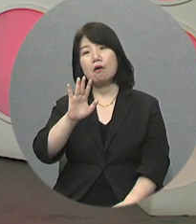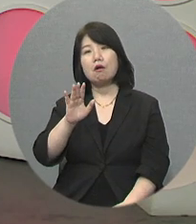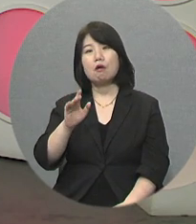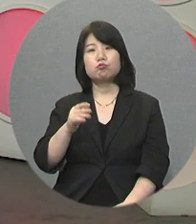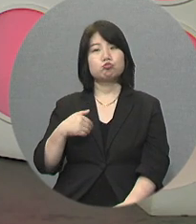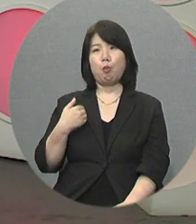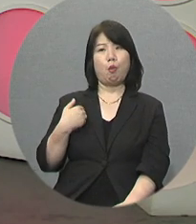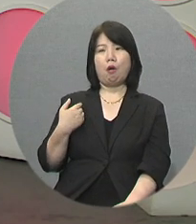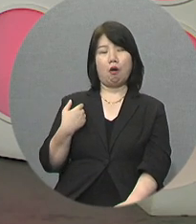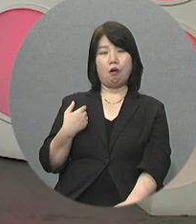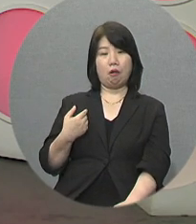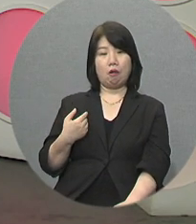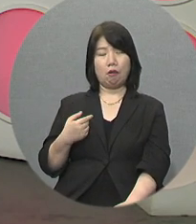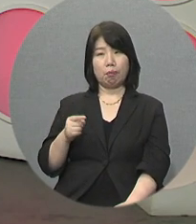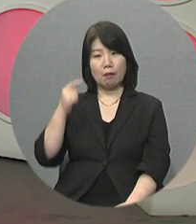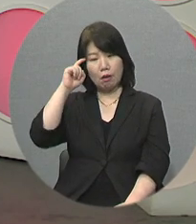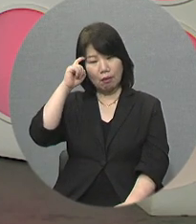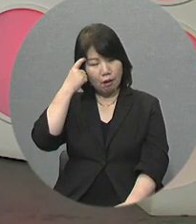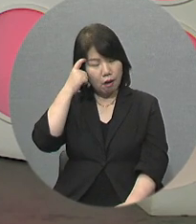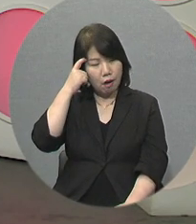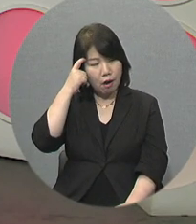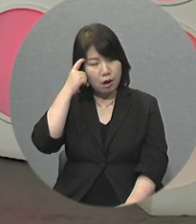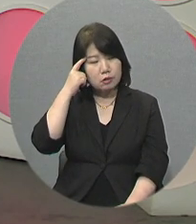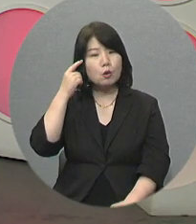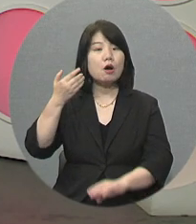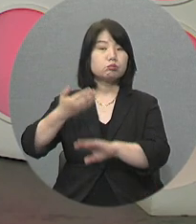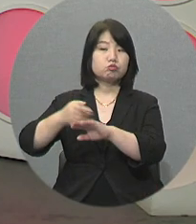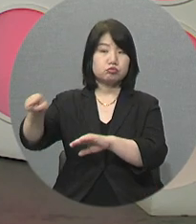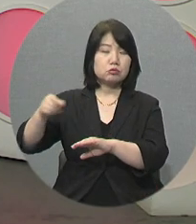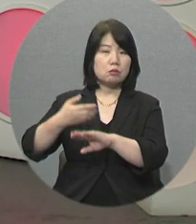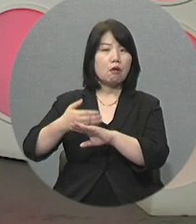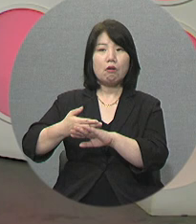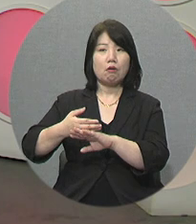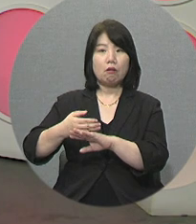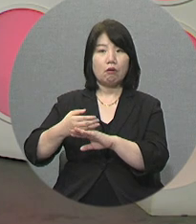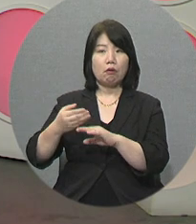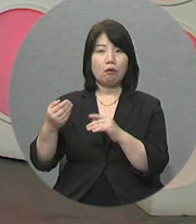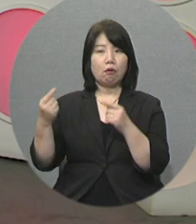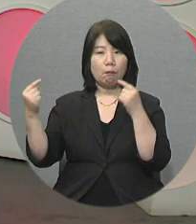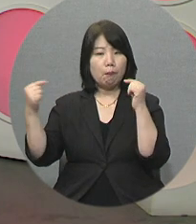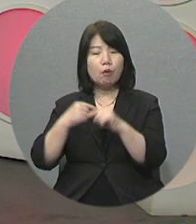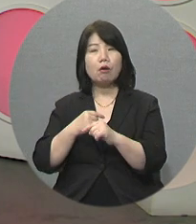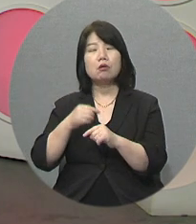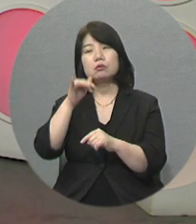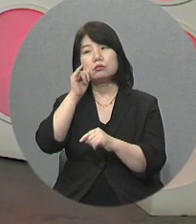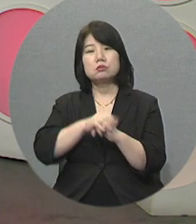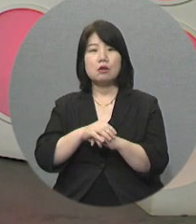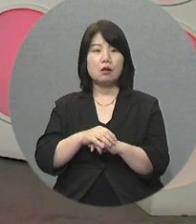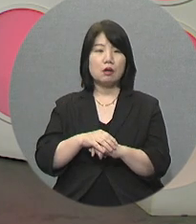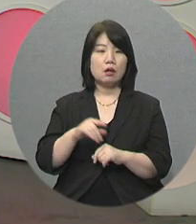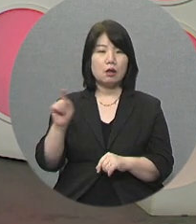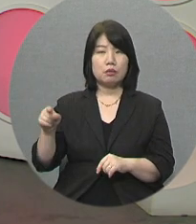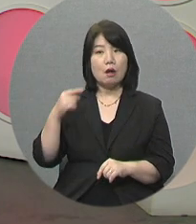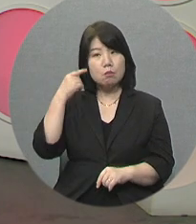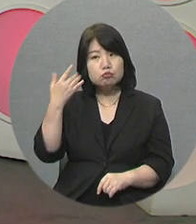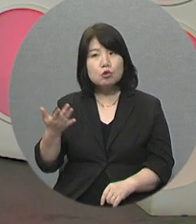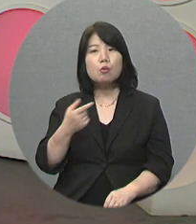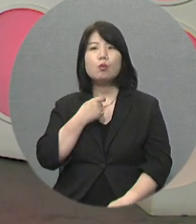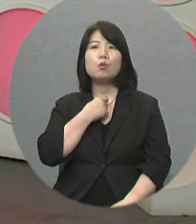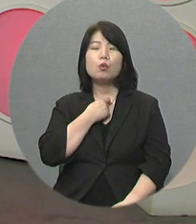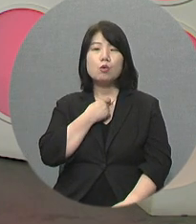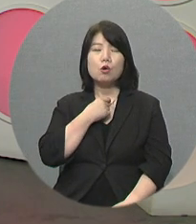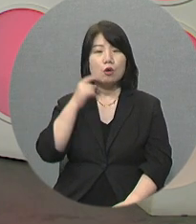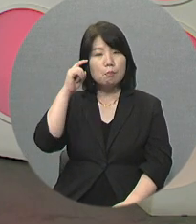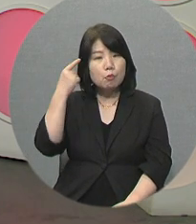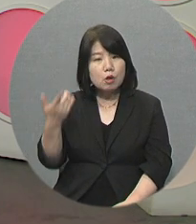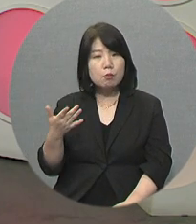그렇죠. 그러니까 자기가 생각하고 있는 것들을 너무 막 말해도 이게 문제가 되겠지만 그래도 그렇지. 물어볼 수 있을